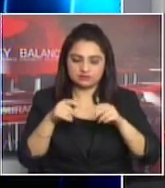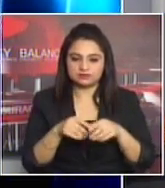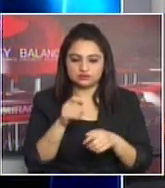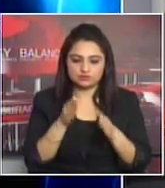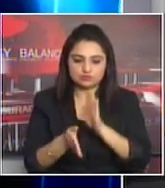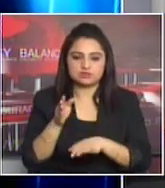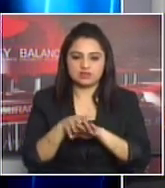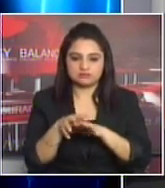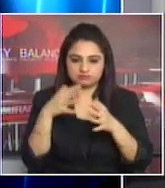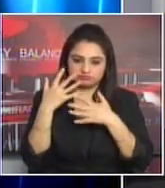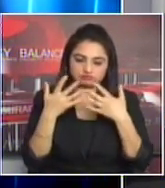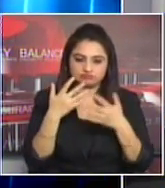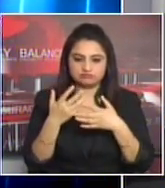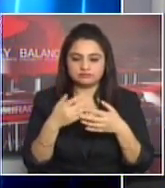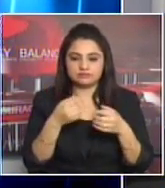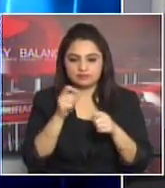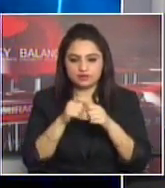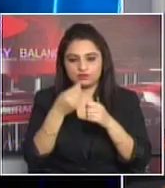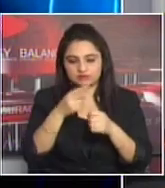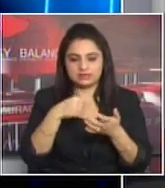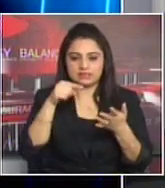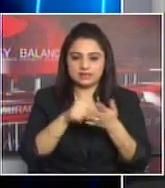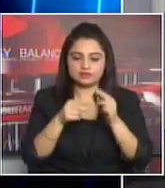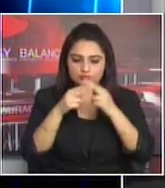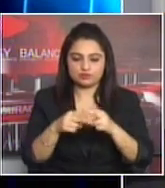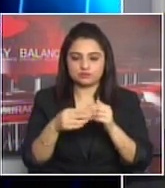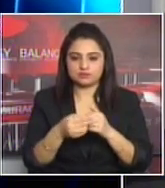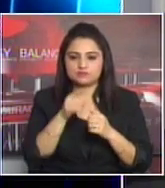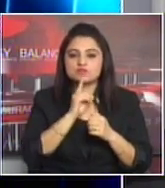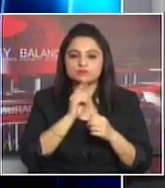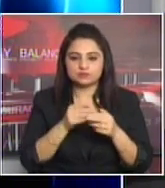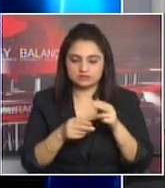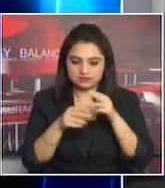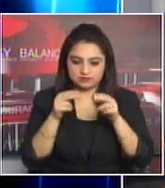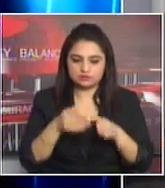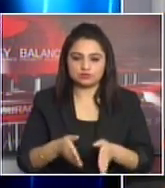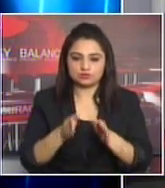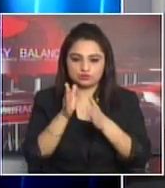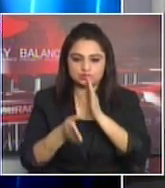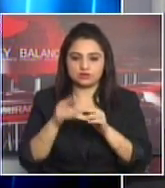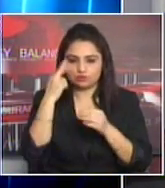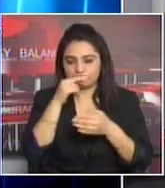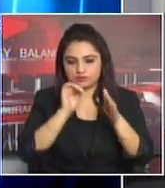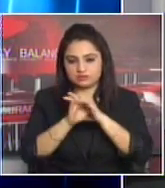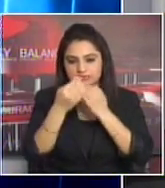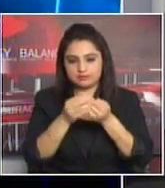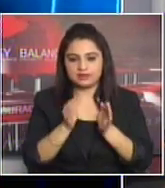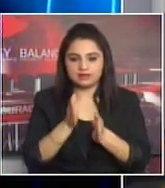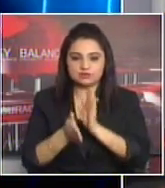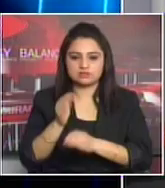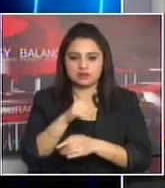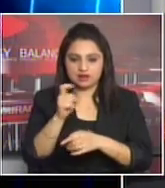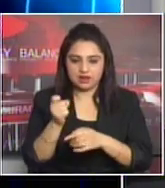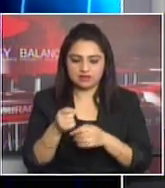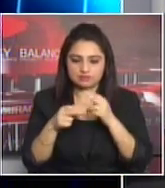परेका छन्। केन्द्रीय बजेटबाट बहुवर्षीय योजनाको रूपमा सञ्चालनमा रहेका योजनाको लागि